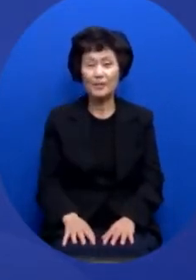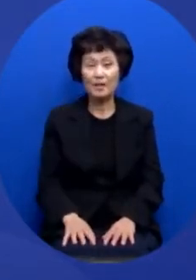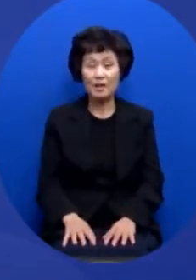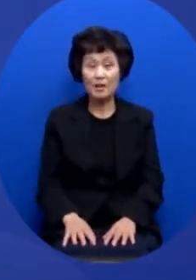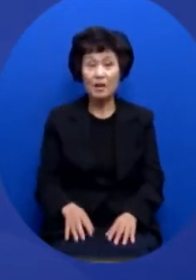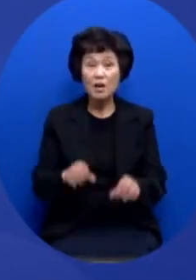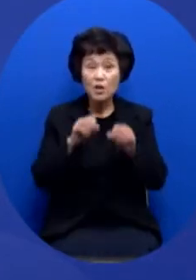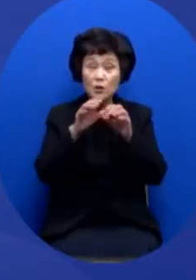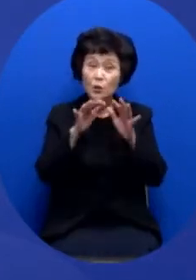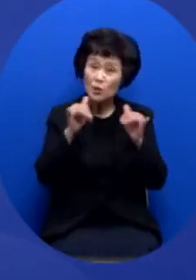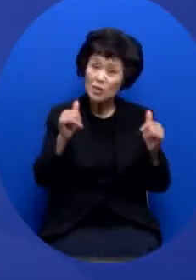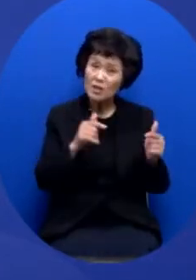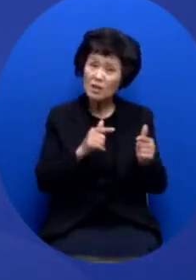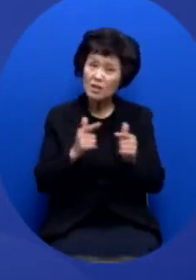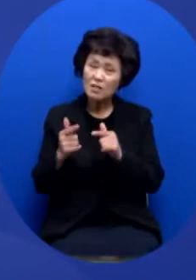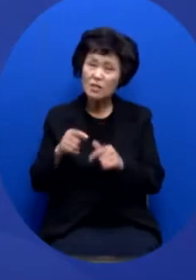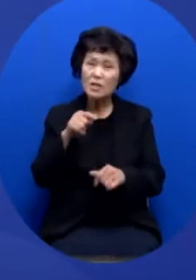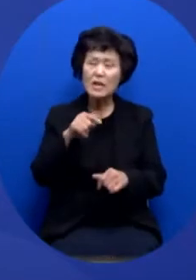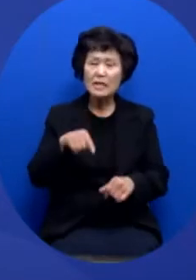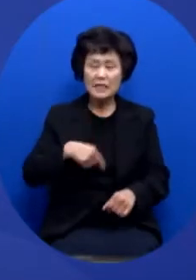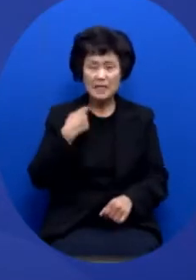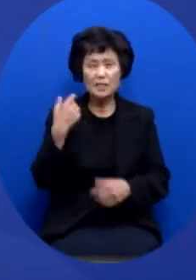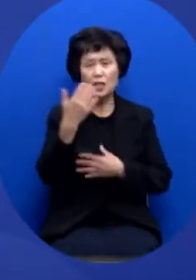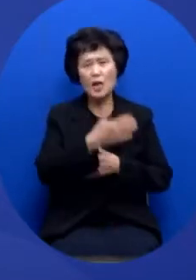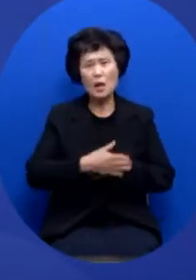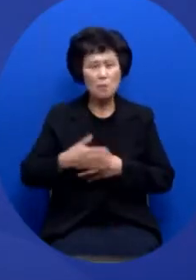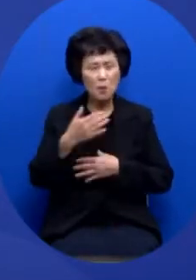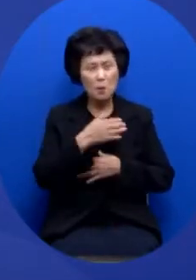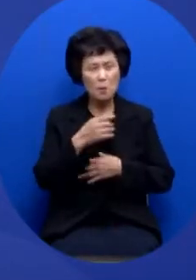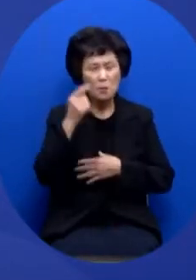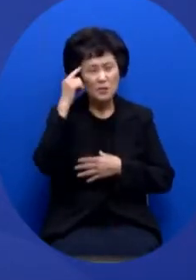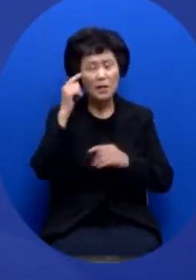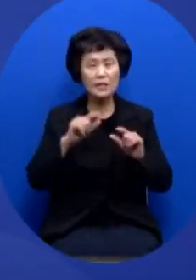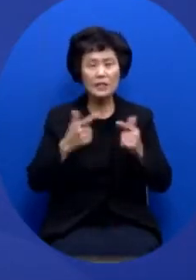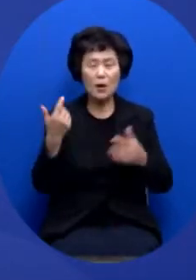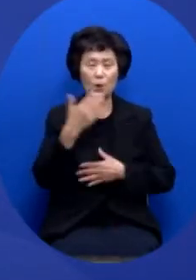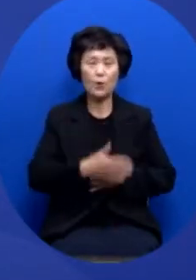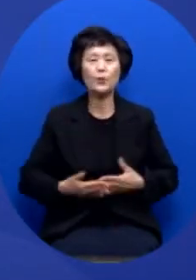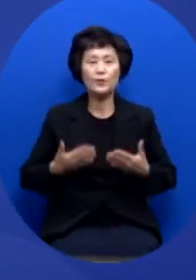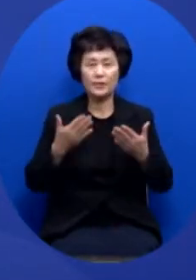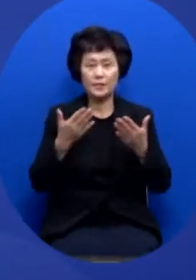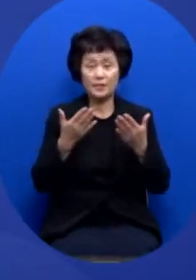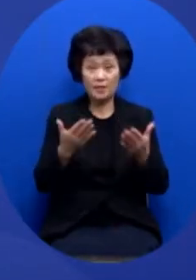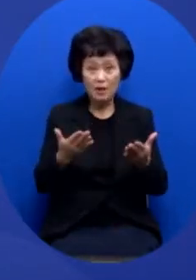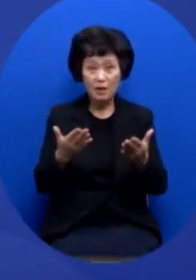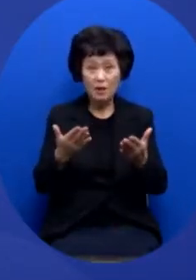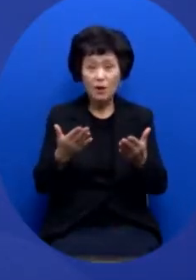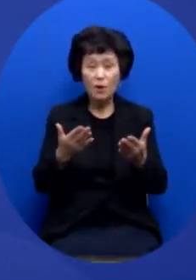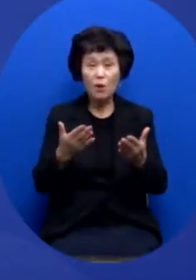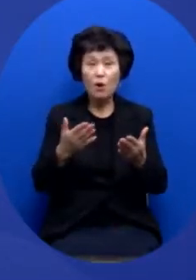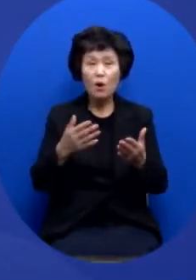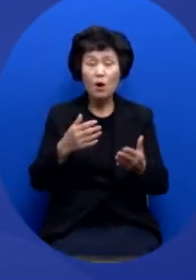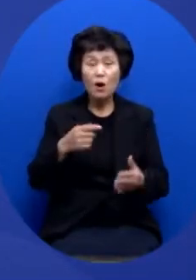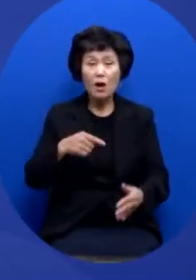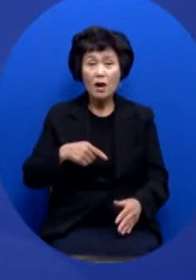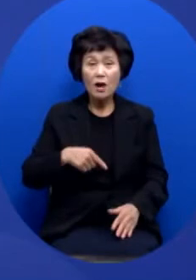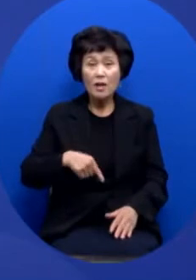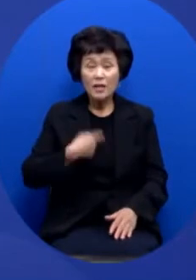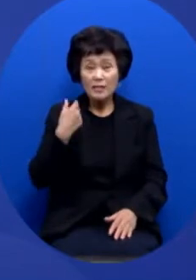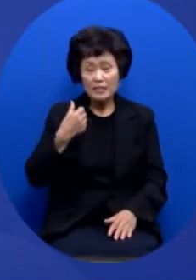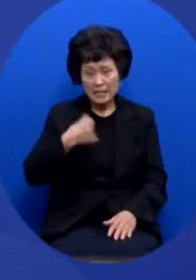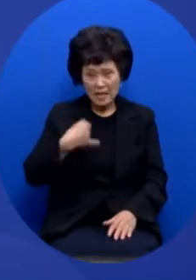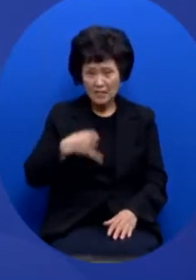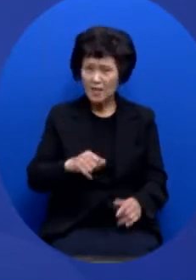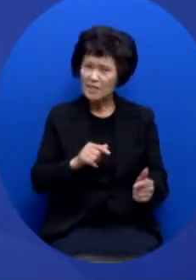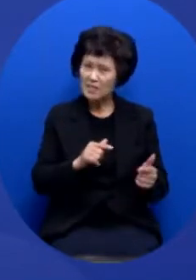그분들이 굉장히 거기에서는 자기 몸을 돌보지 않고 그렇게 헌신하고 그분들 자기 자식들이 자녀들이 뭐 한